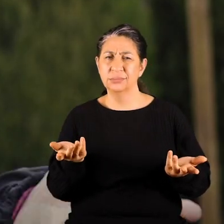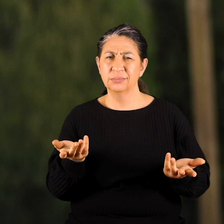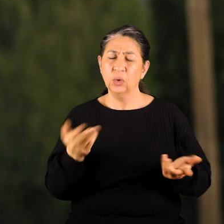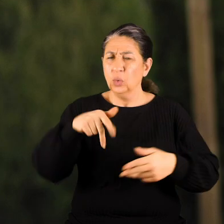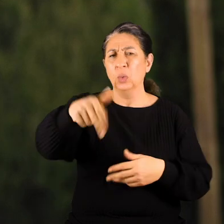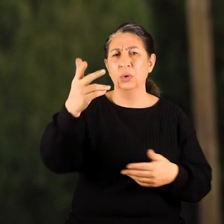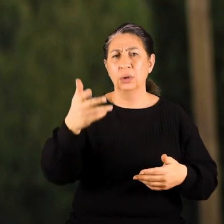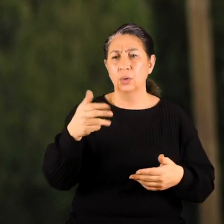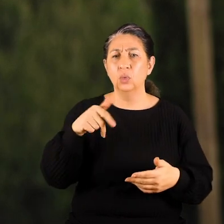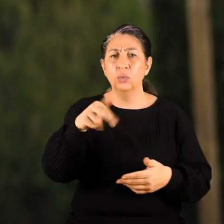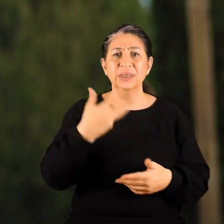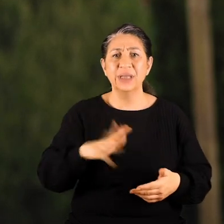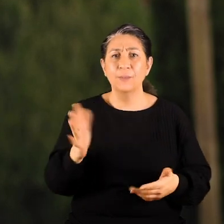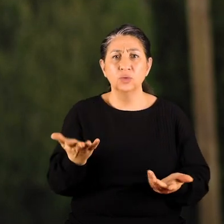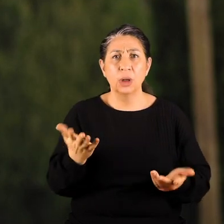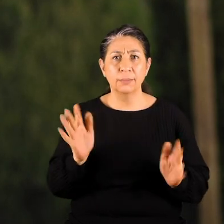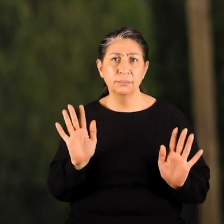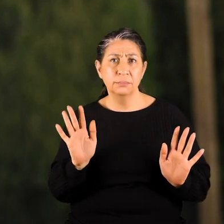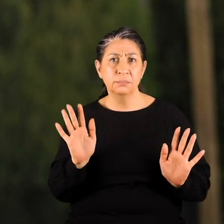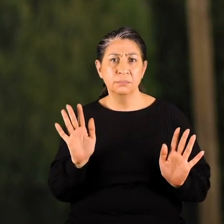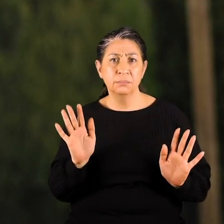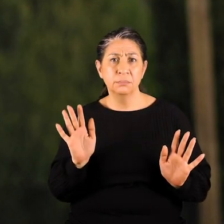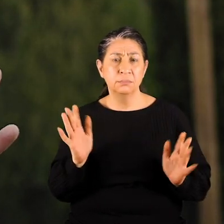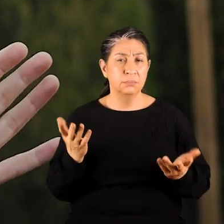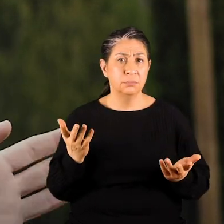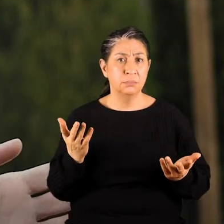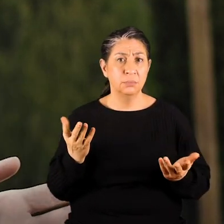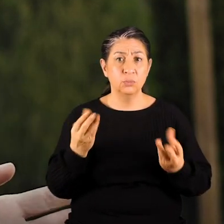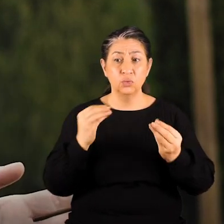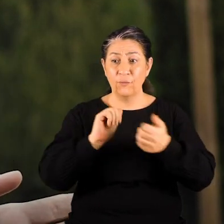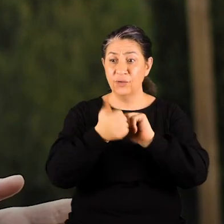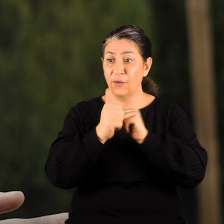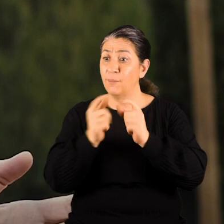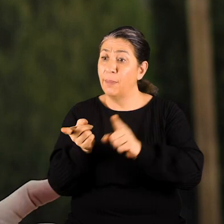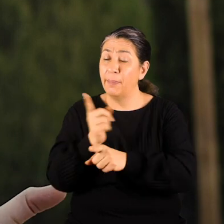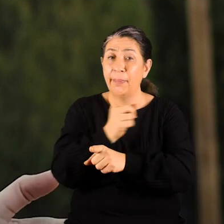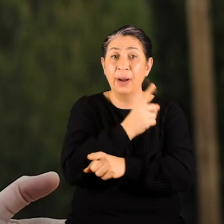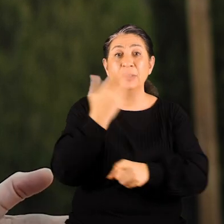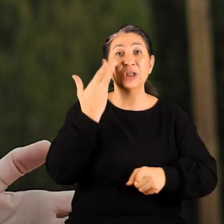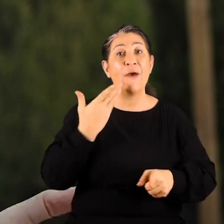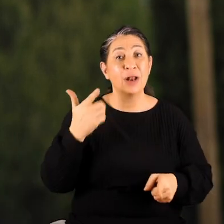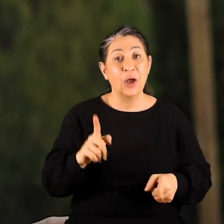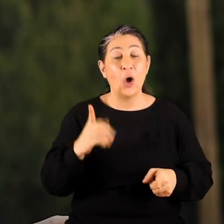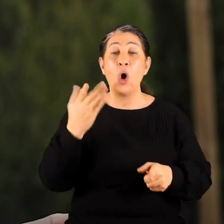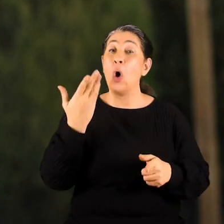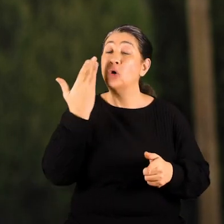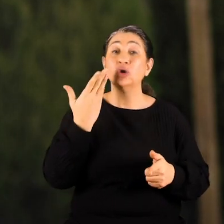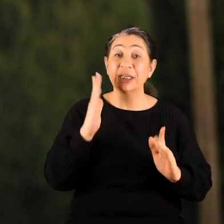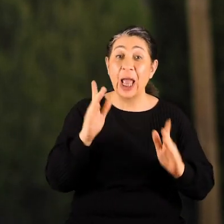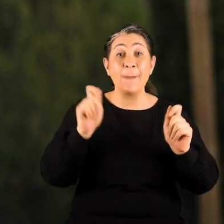Ya işte yürü. Yürümeyi sevmiyorsan mesela kalıyorum ben tıkanıp. Tamam. Ama bir sürü spor aktiviteleri var, zevkli, hoşuna